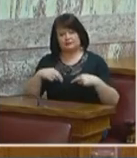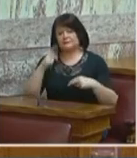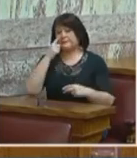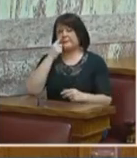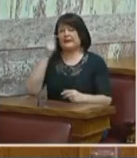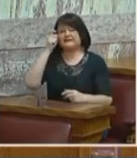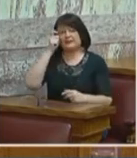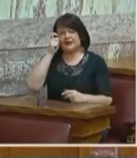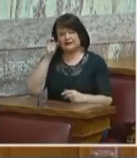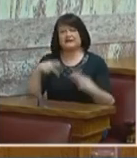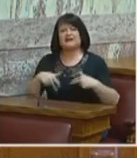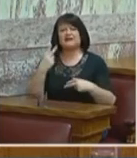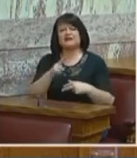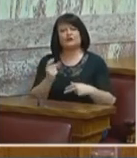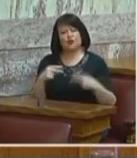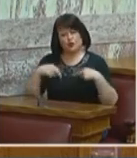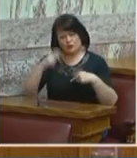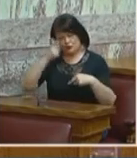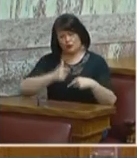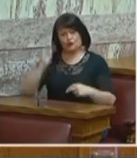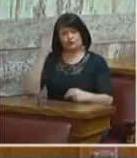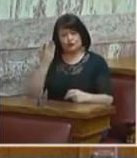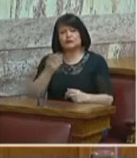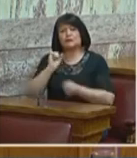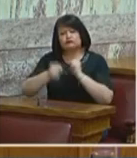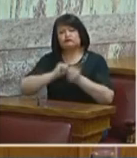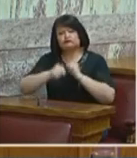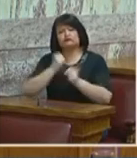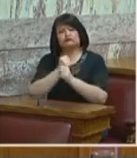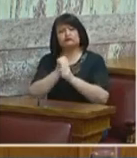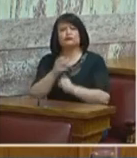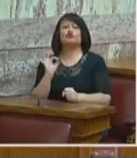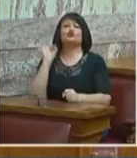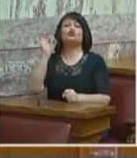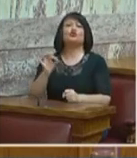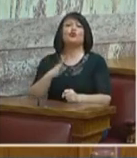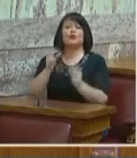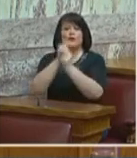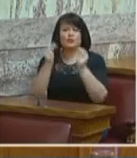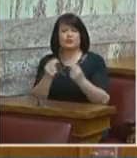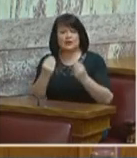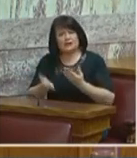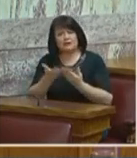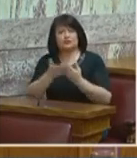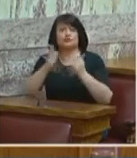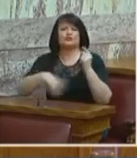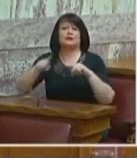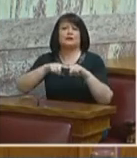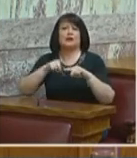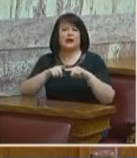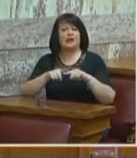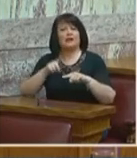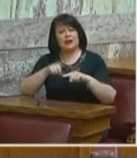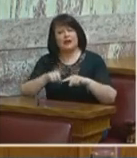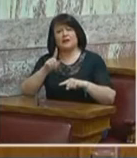Σαμαρά για να επιτύχουμε συγκεκριμένα αποτελέσματα με στόχο να βοηθήσουμε την πατρίδα μας και την ελληνική κοινωνία